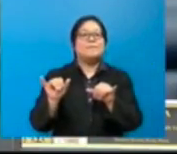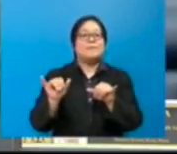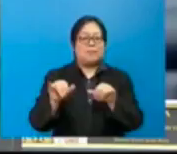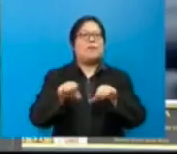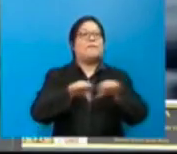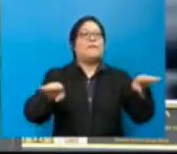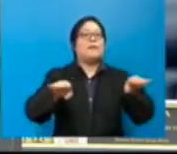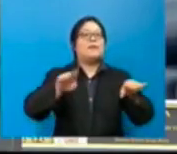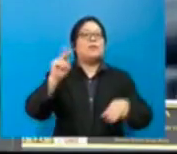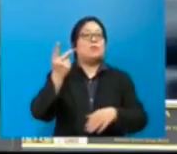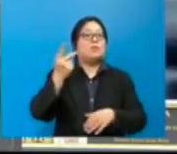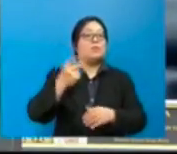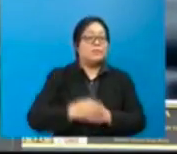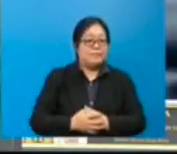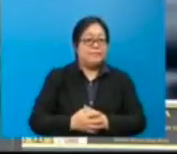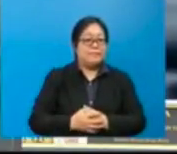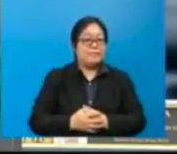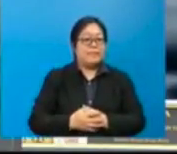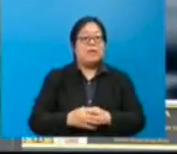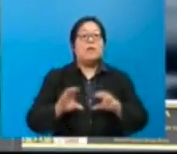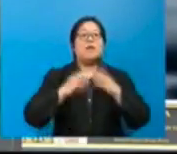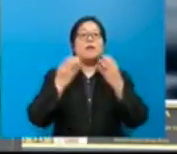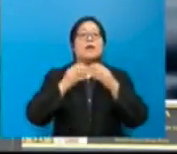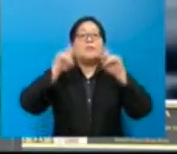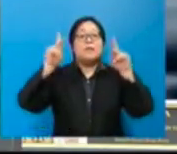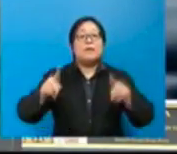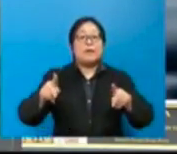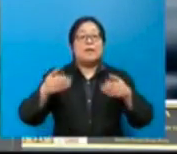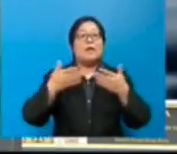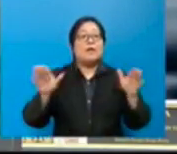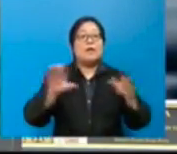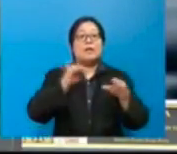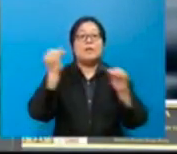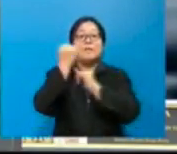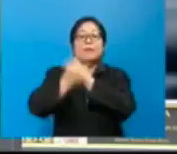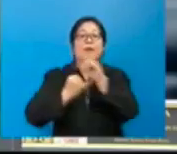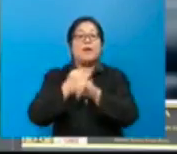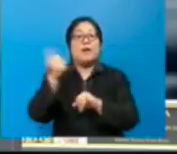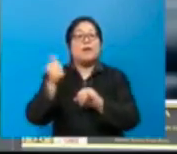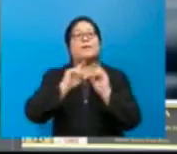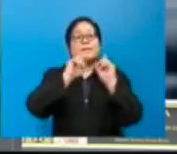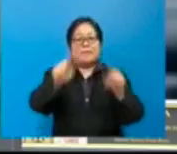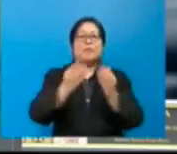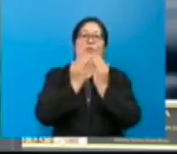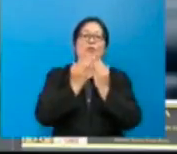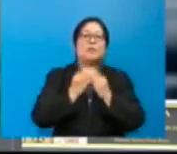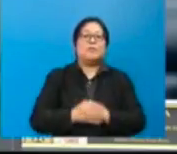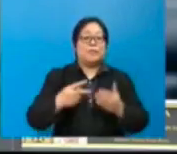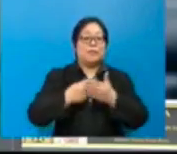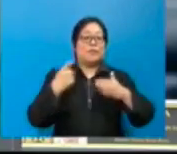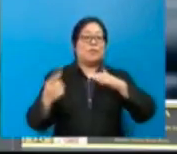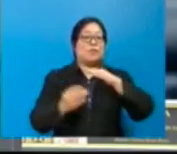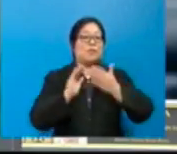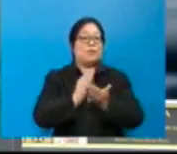murid di fasa 2. Selain itu, murid kelas peperiksaan awam dan peperiksaan antarabangsa yang lain akan hadir. Prasekolah juga